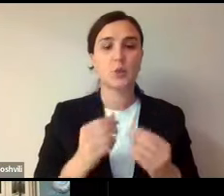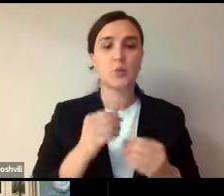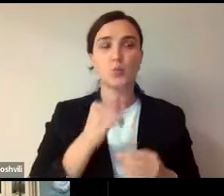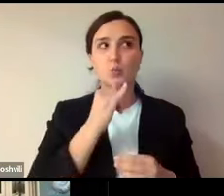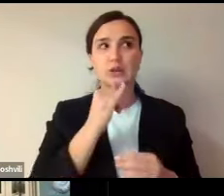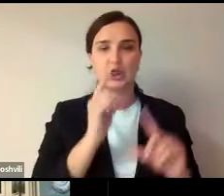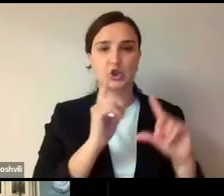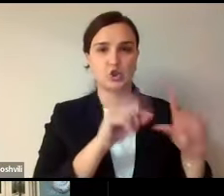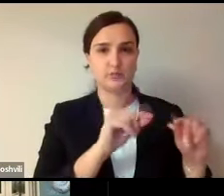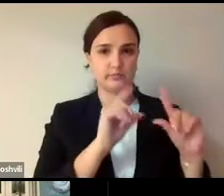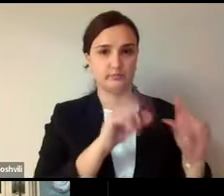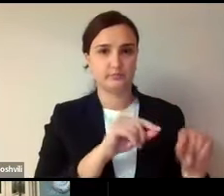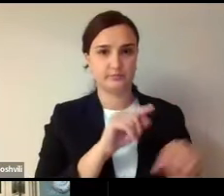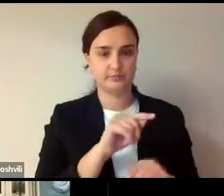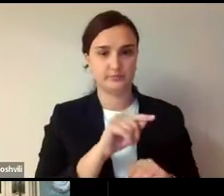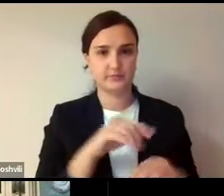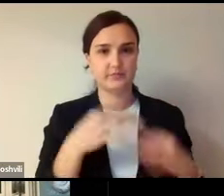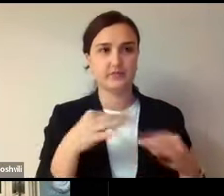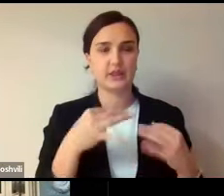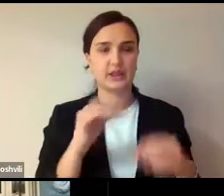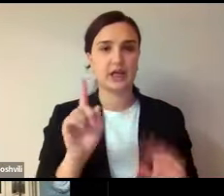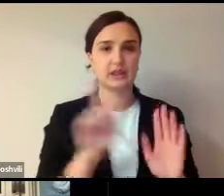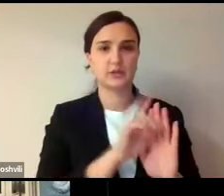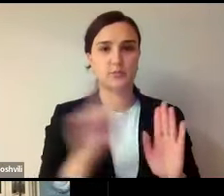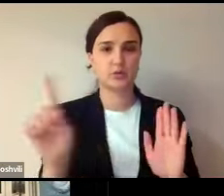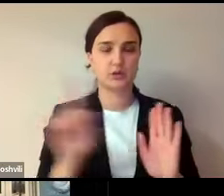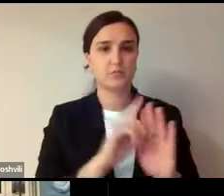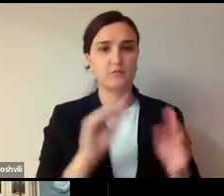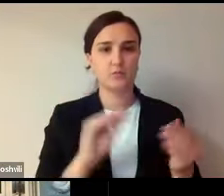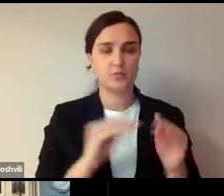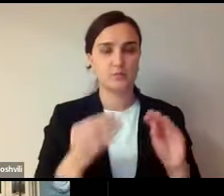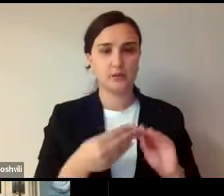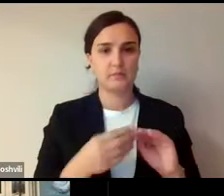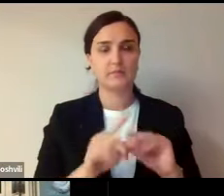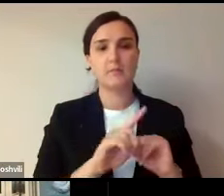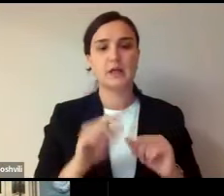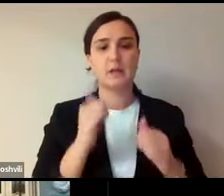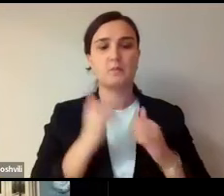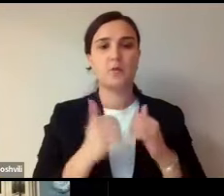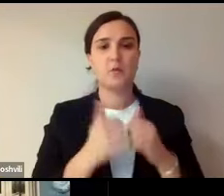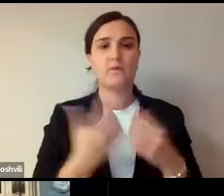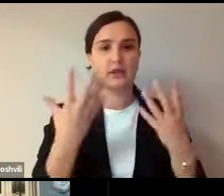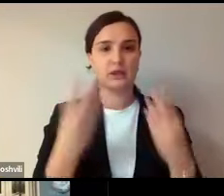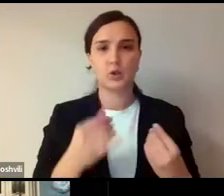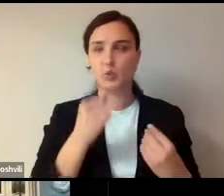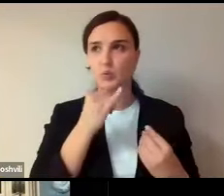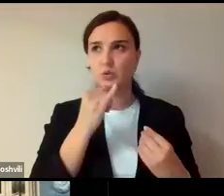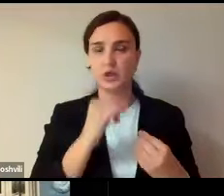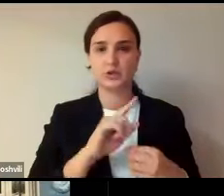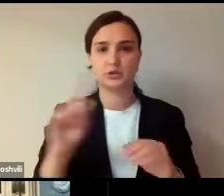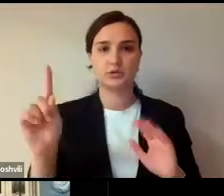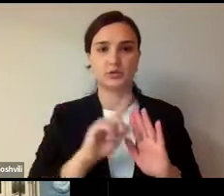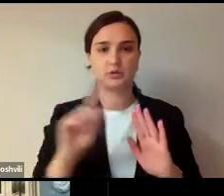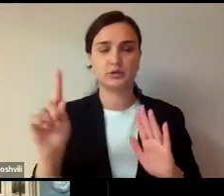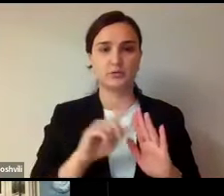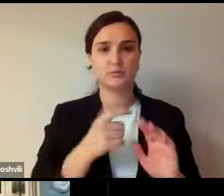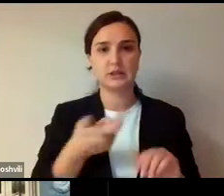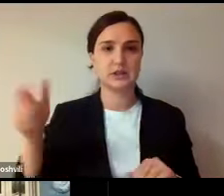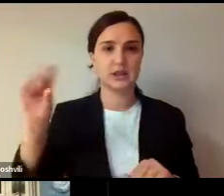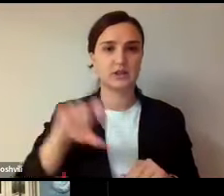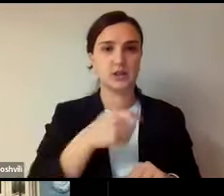წასვლა, ტრანსპორტირებაც პრობლემაა, თუმცა ყოველდღე უწევთ ქუთაისში მგზავრობა იმისთვის, რომ